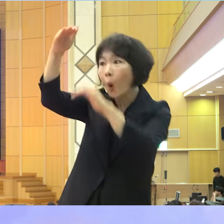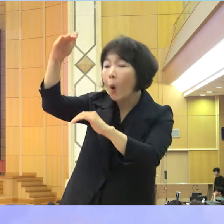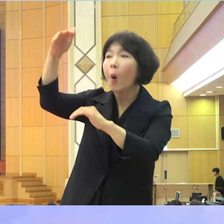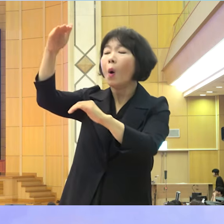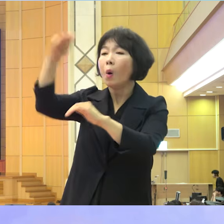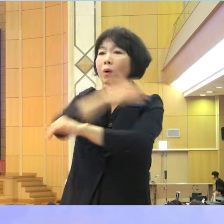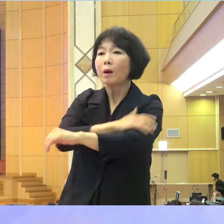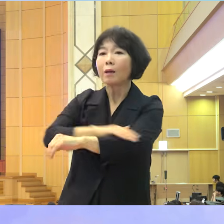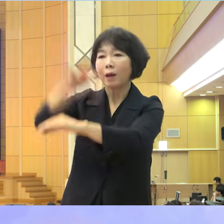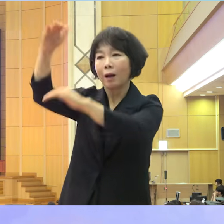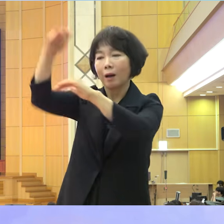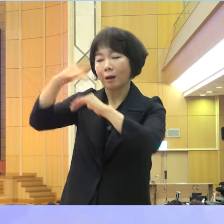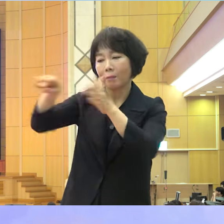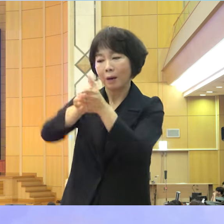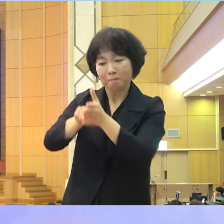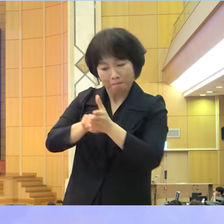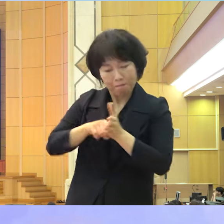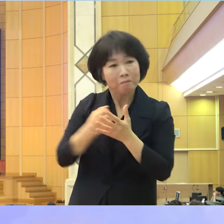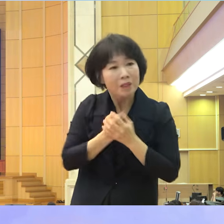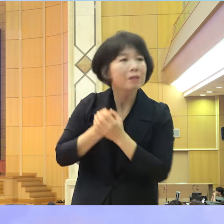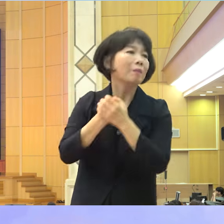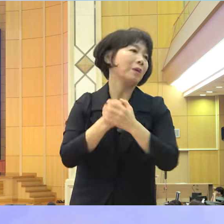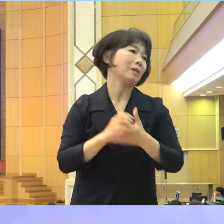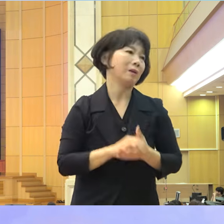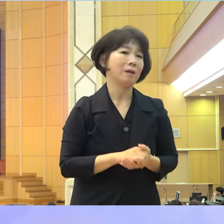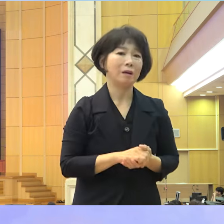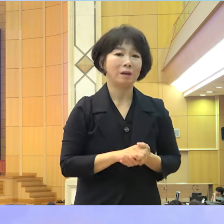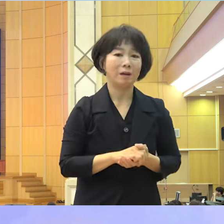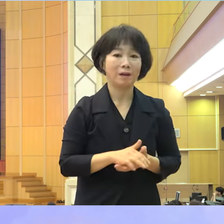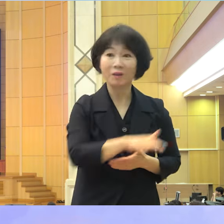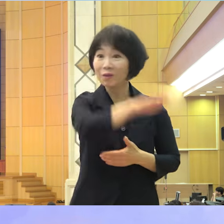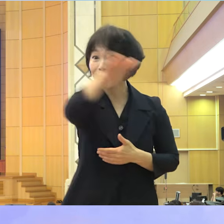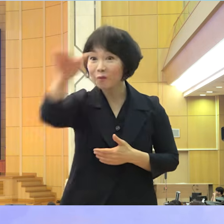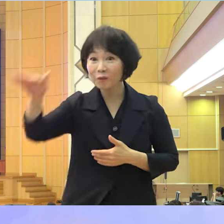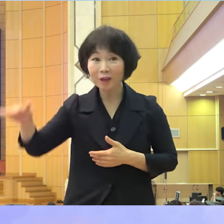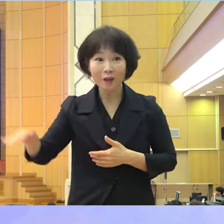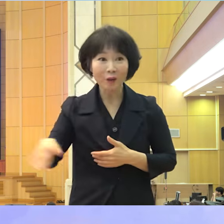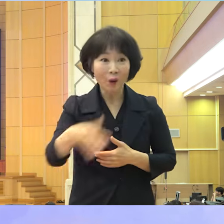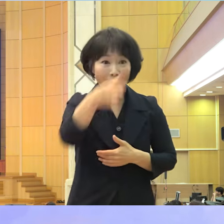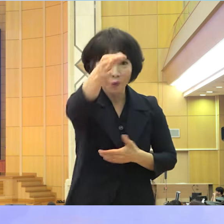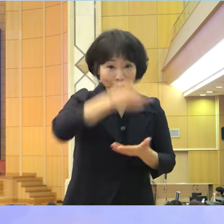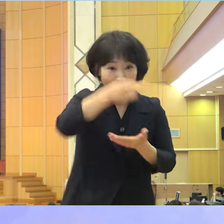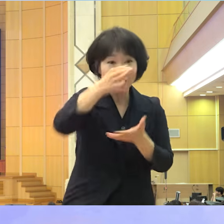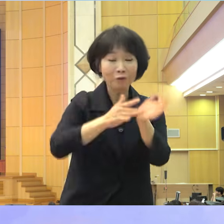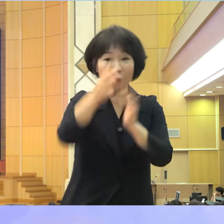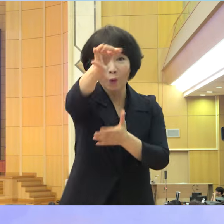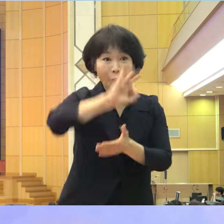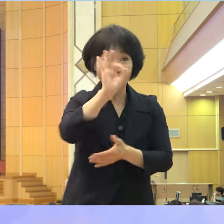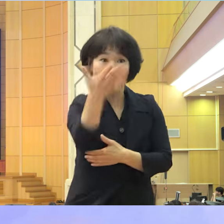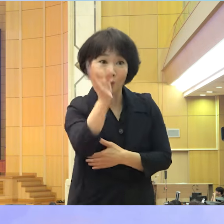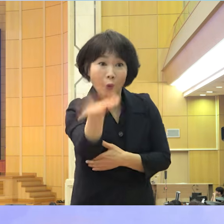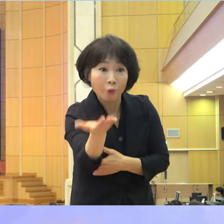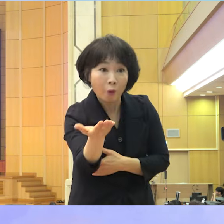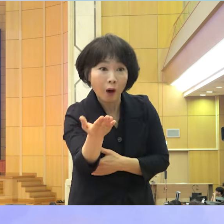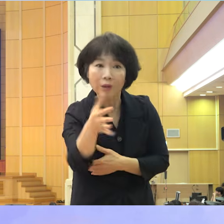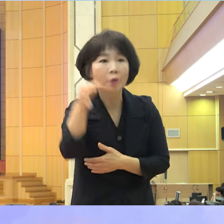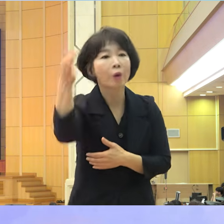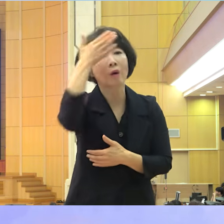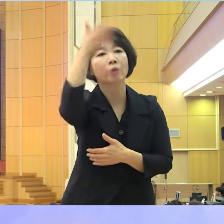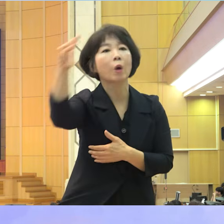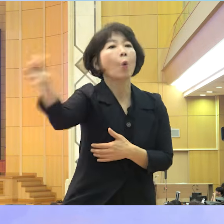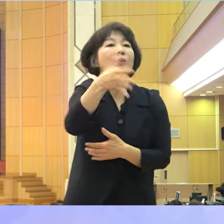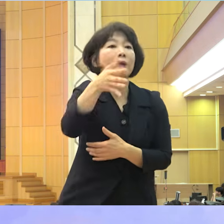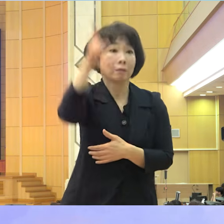아니면 무슨 뭐 돈 받고 이렇게 한 게 아니고, 값을 받고 한 게 아니고,